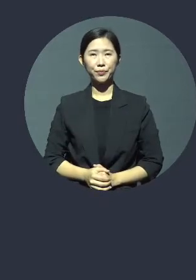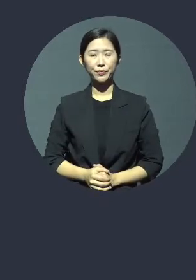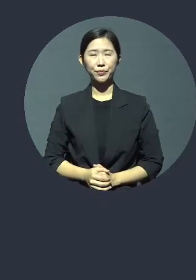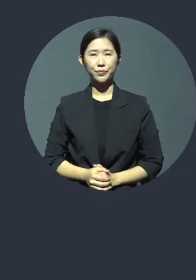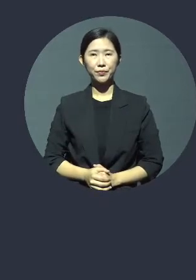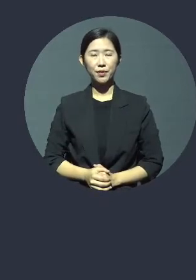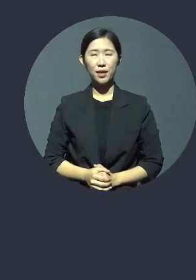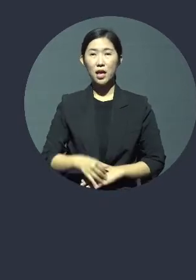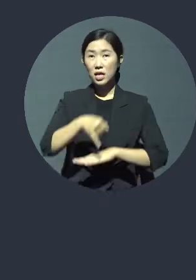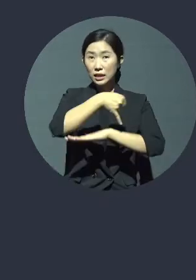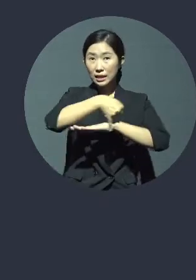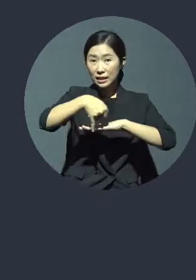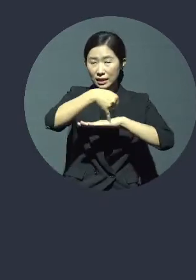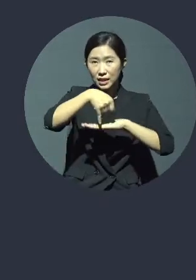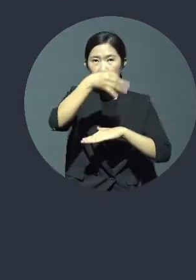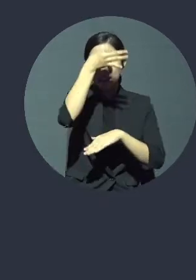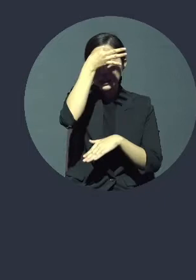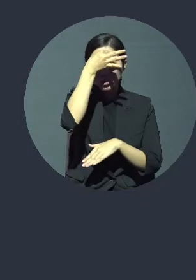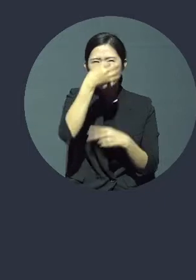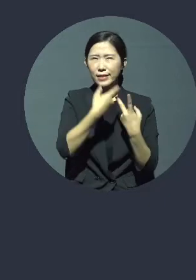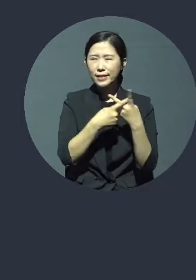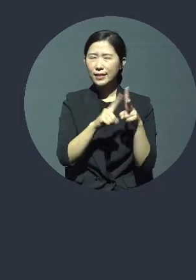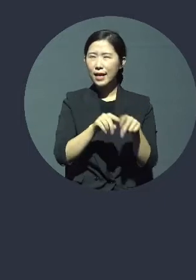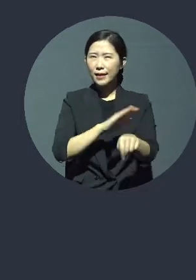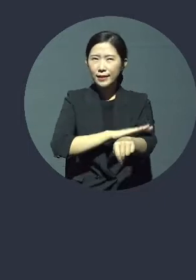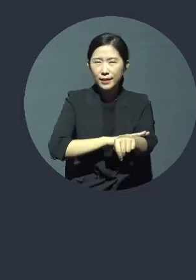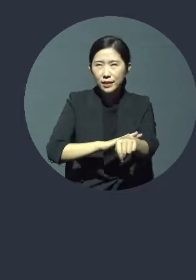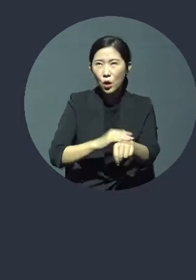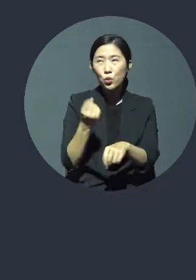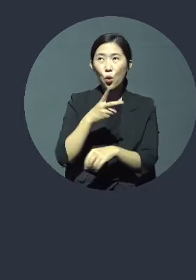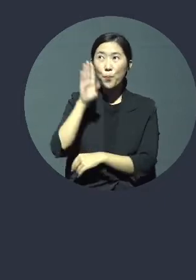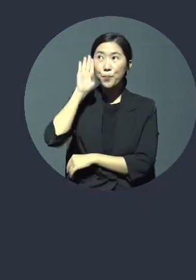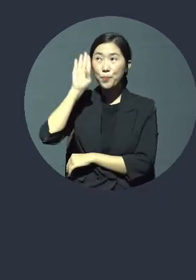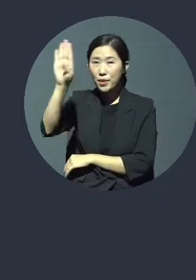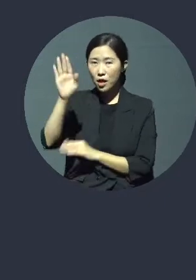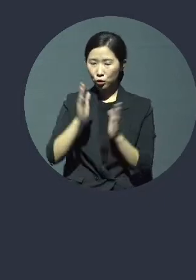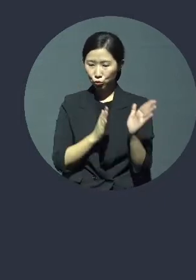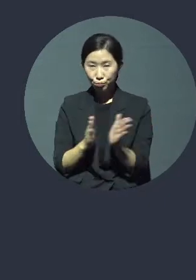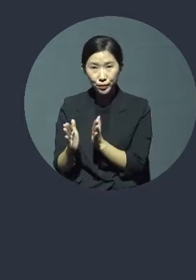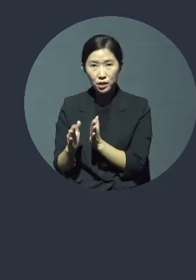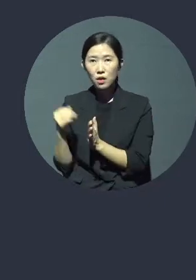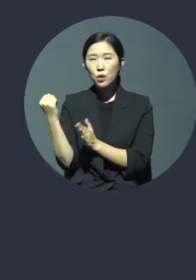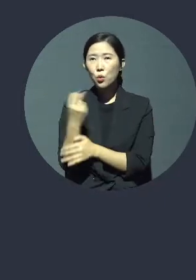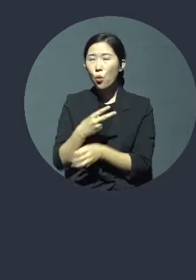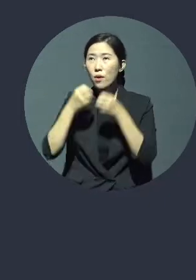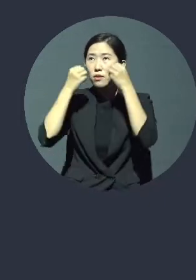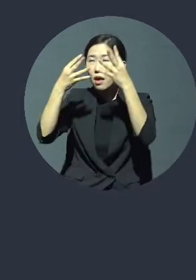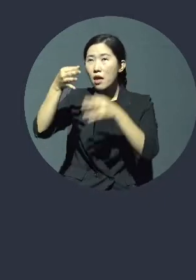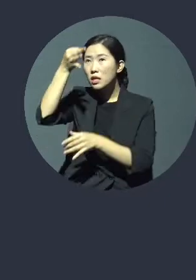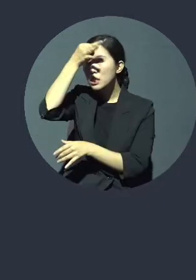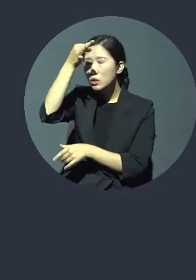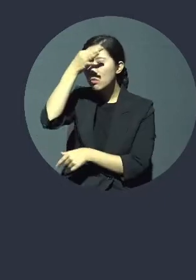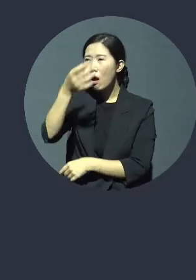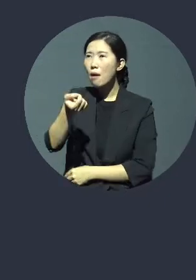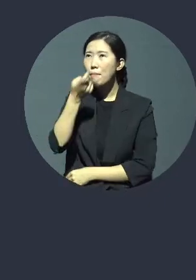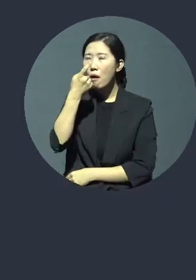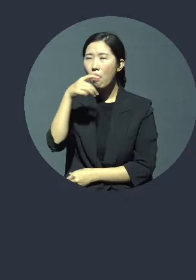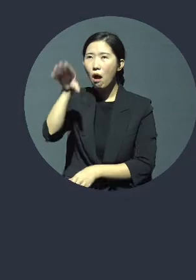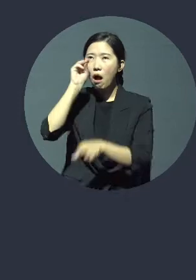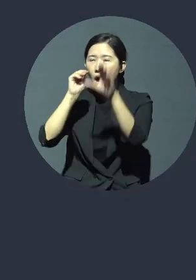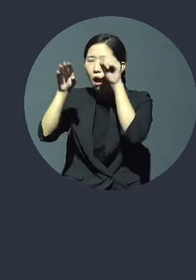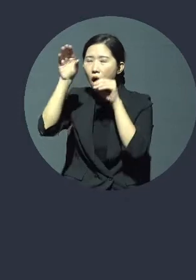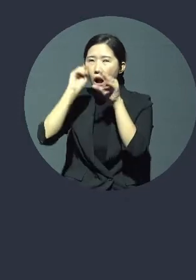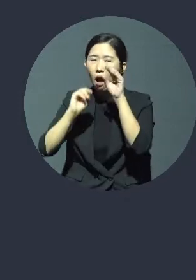디자인은 기술을 잘 이해하고 미래를 준비해야 되는데 새로운 기술을 철저히 학습하는 과정이 쉽지만은 않습니다. 또